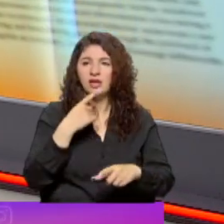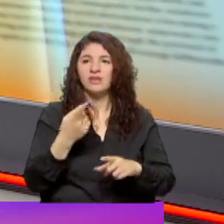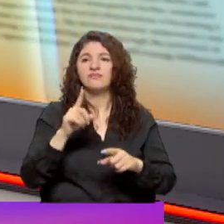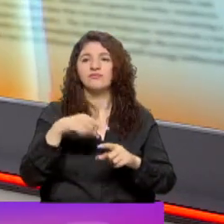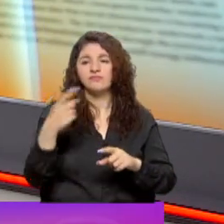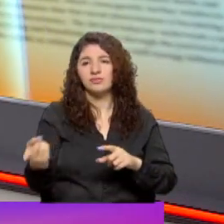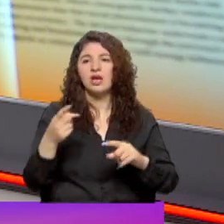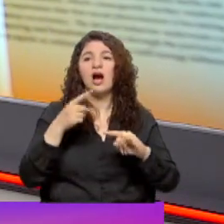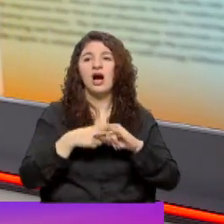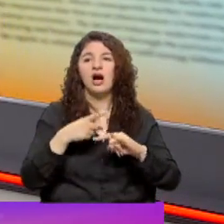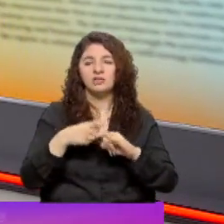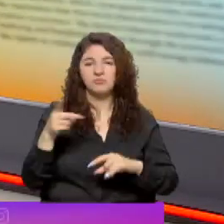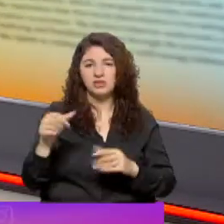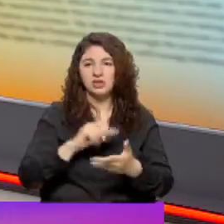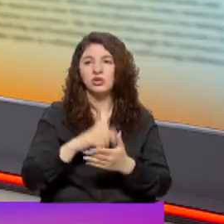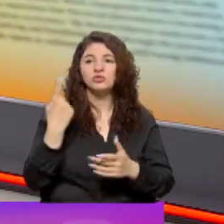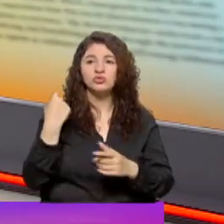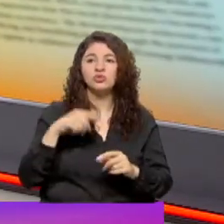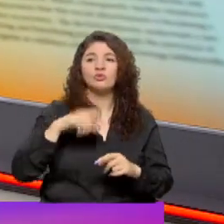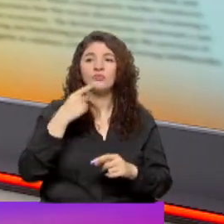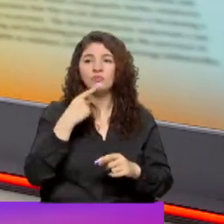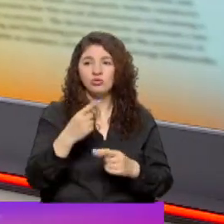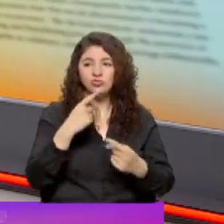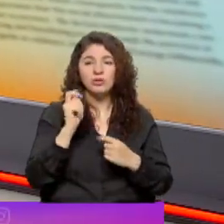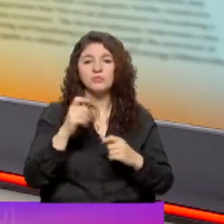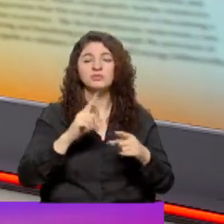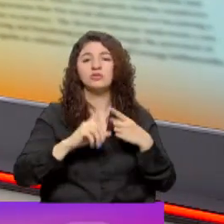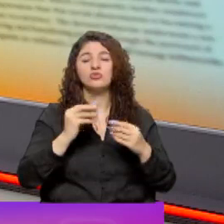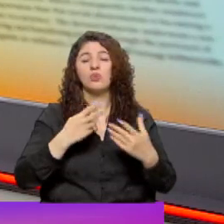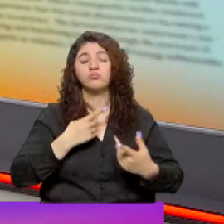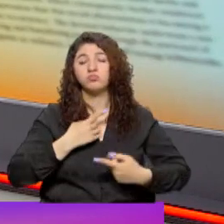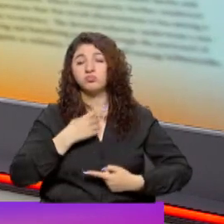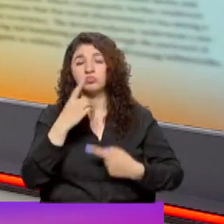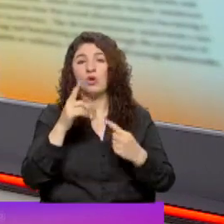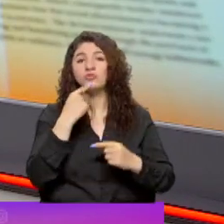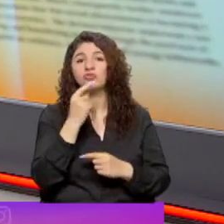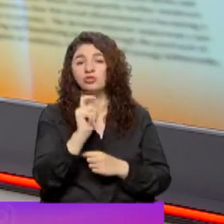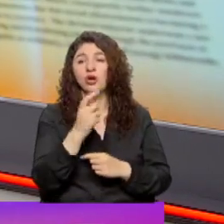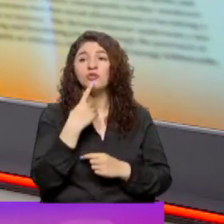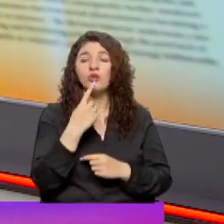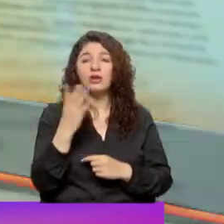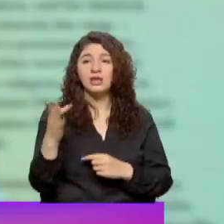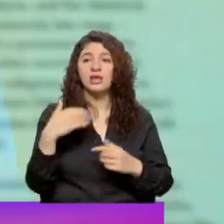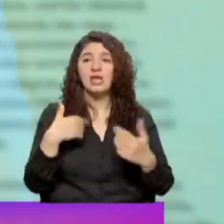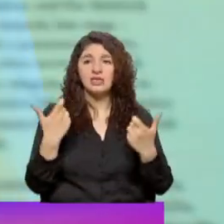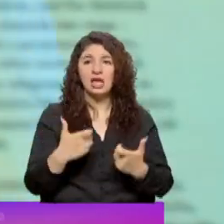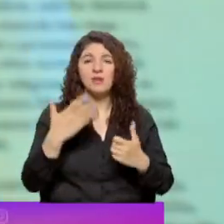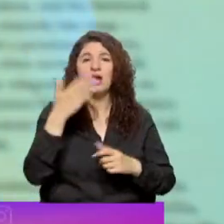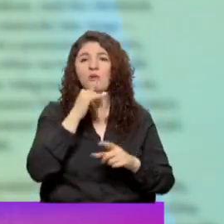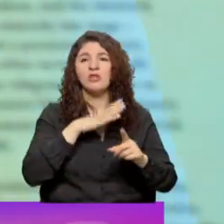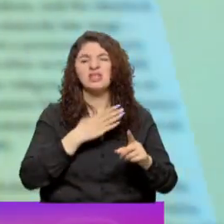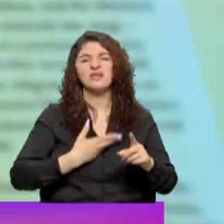Hakimiyet şimdi Gürsel Erol'un Dün gündeme getirip de siyasetle Çok yankı yaratan O sözleri diyor ki yerimi